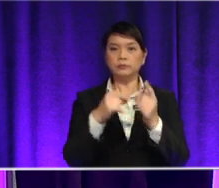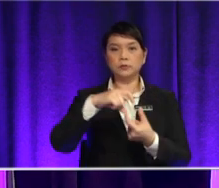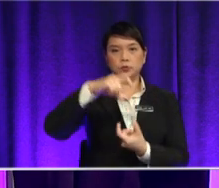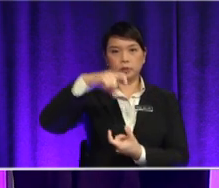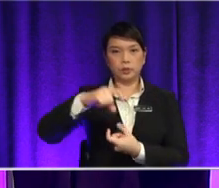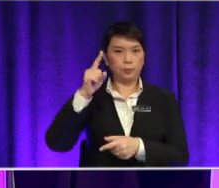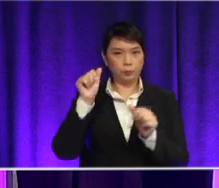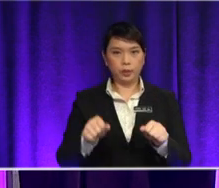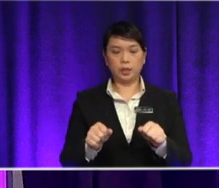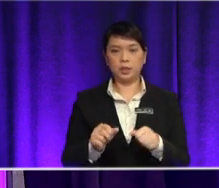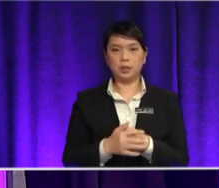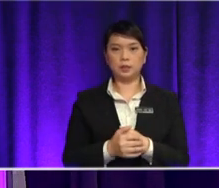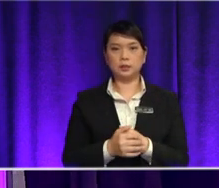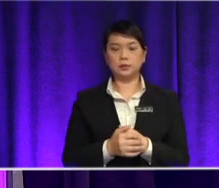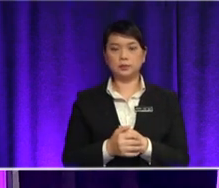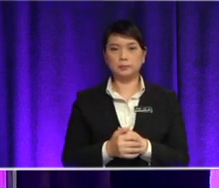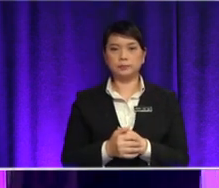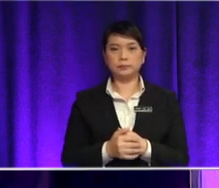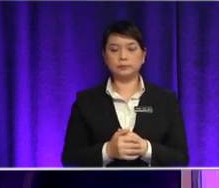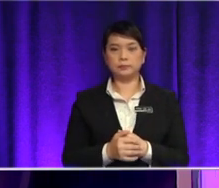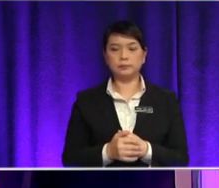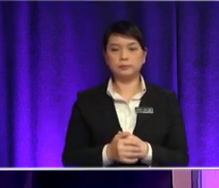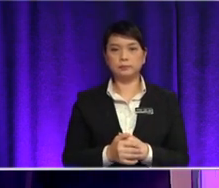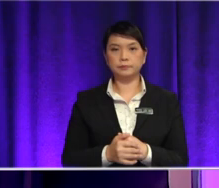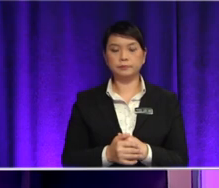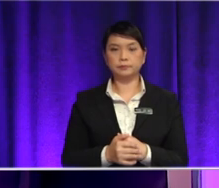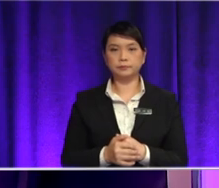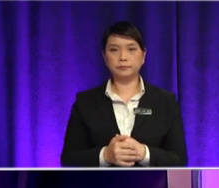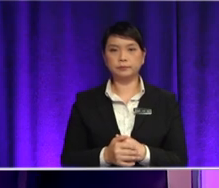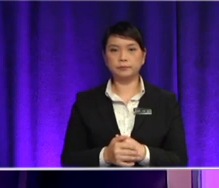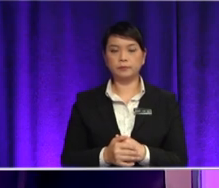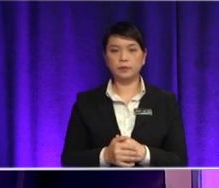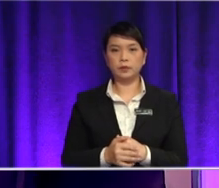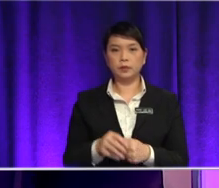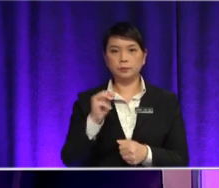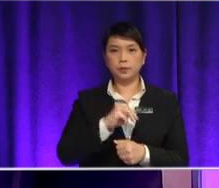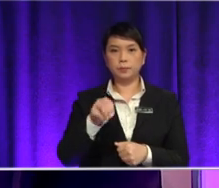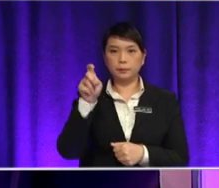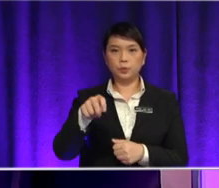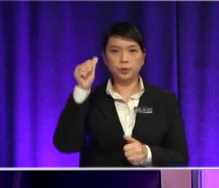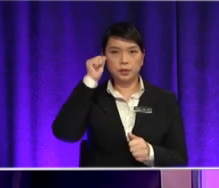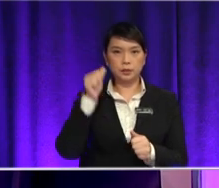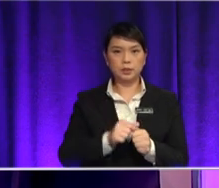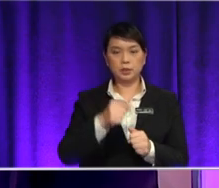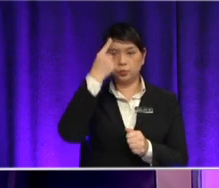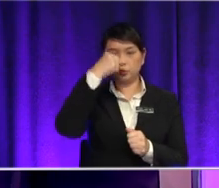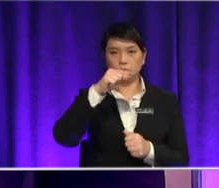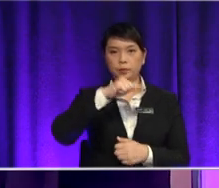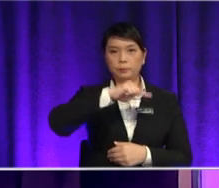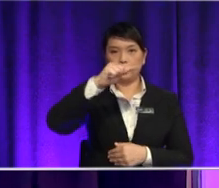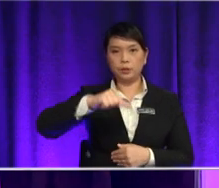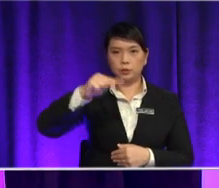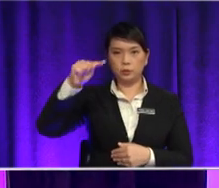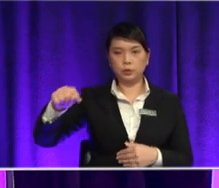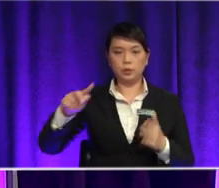Tanpa perlu melukis histogram. Okey, dan murid juga kena ingat, untuk poligon kekerapan,